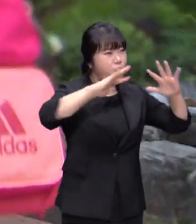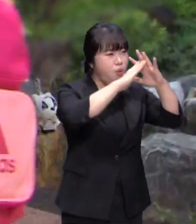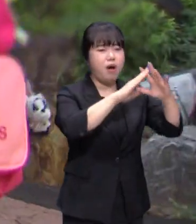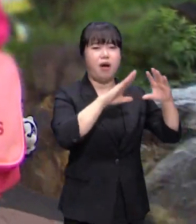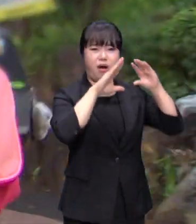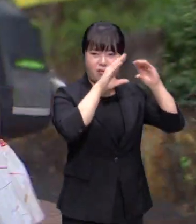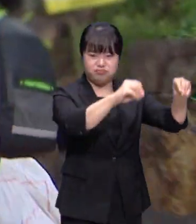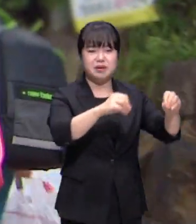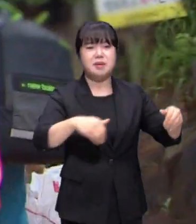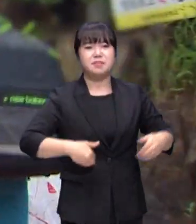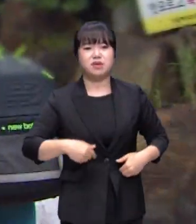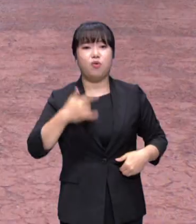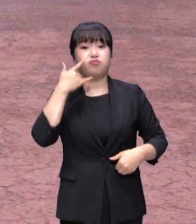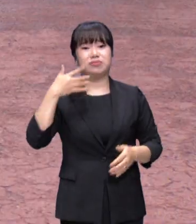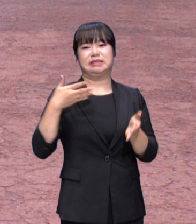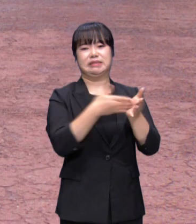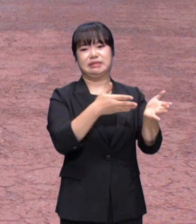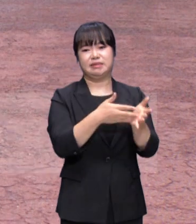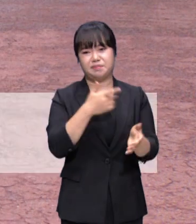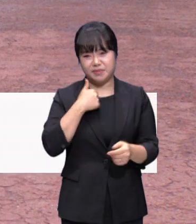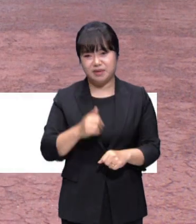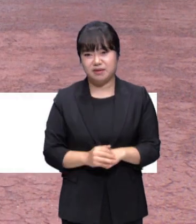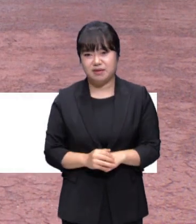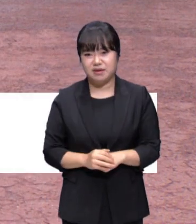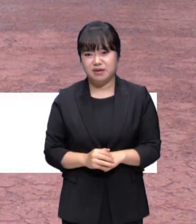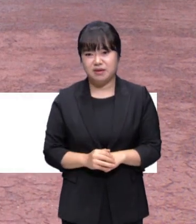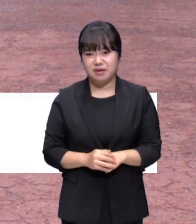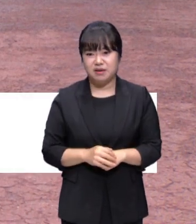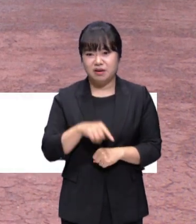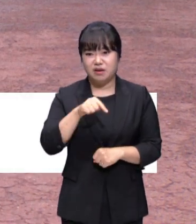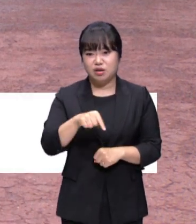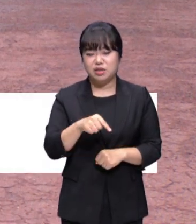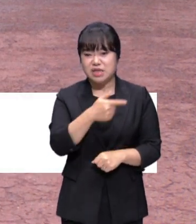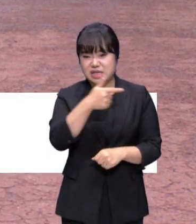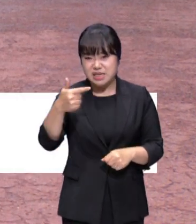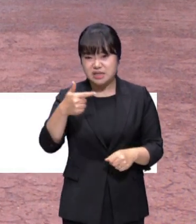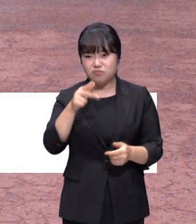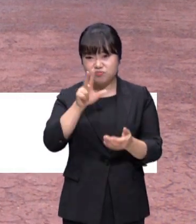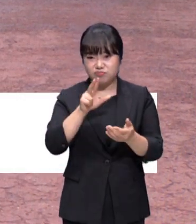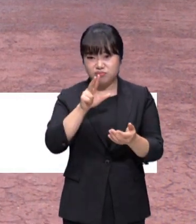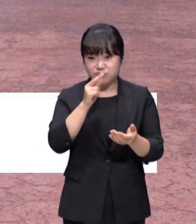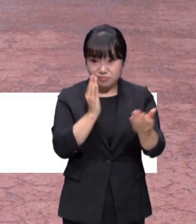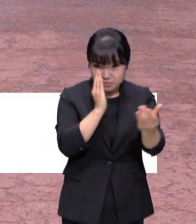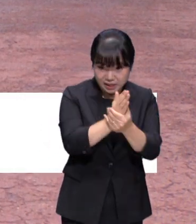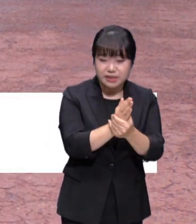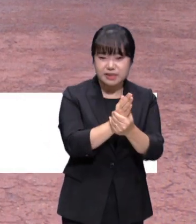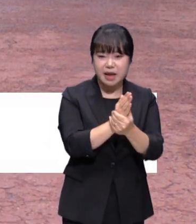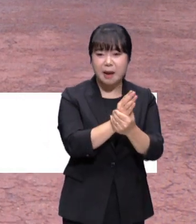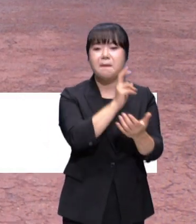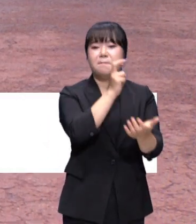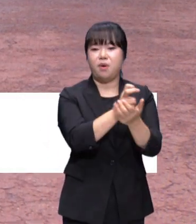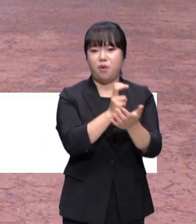가능성까지 제기됐습니다. 중대재해법이 있고 민식이법이 여기는 둘 다 포함이 되는 지역입니다. 이런